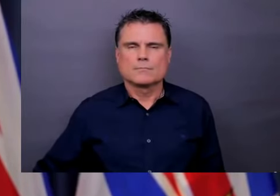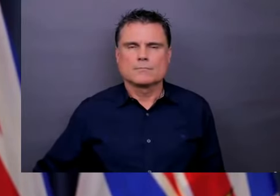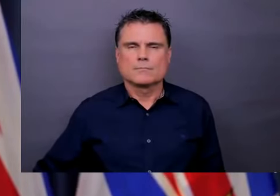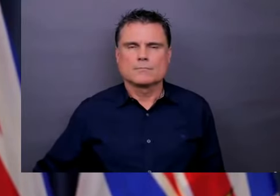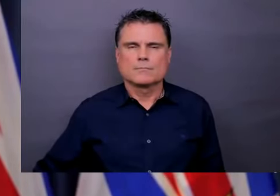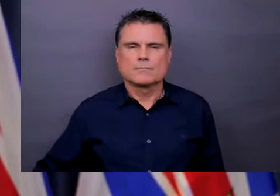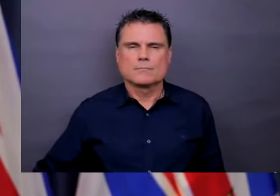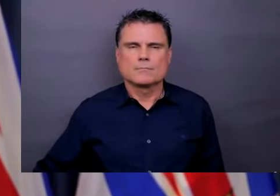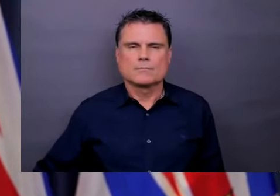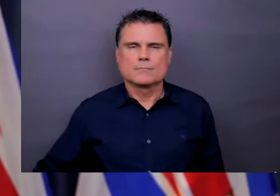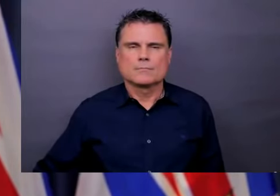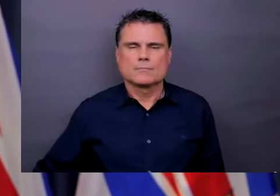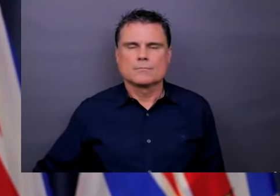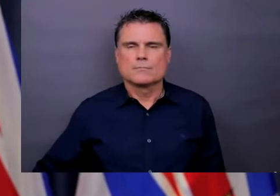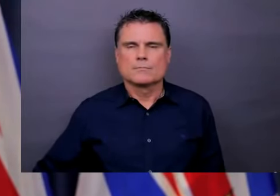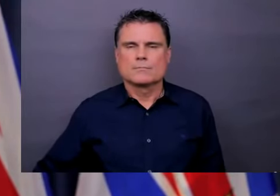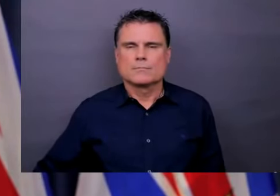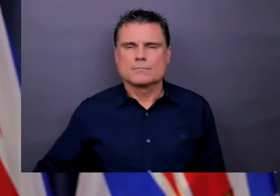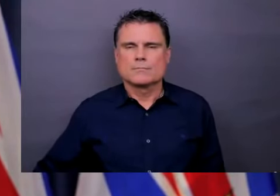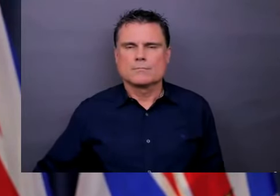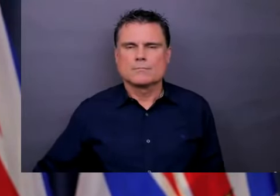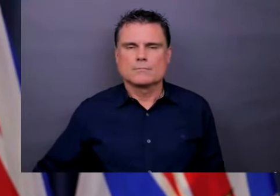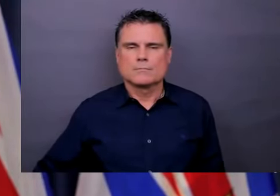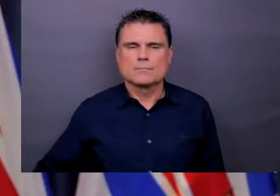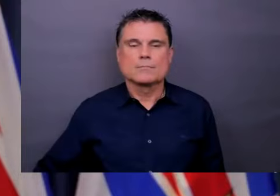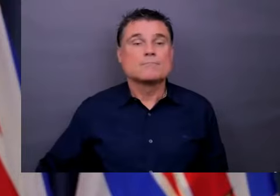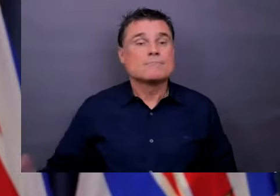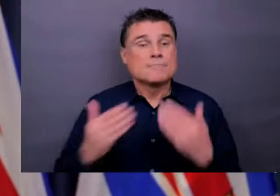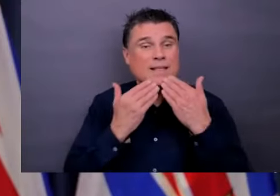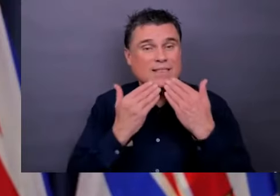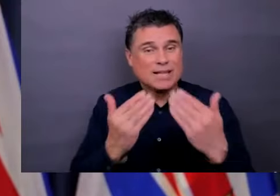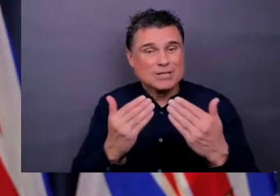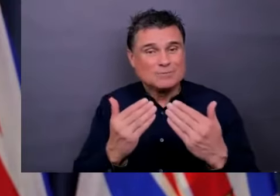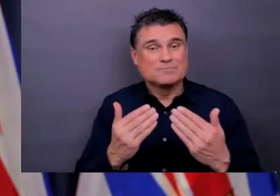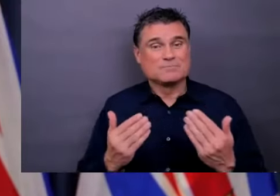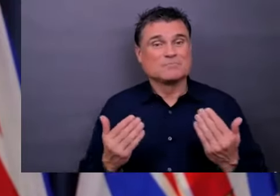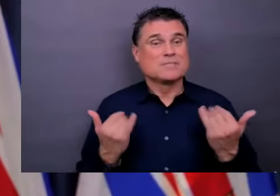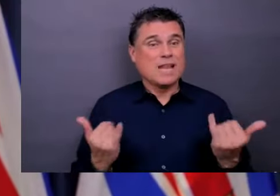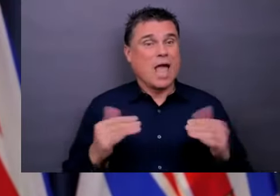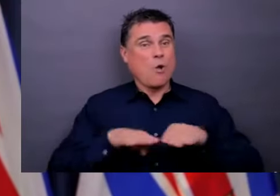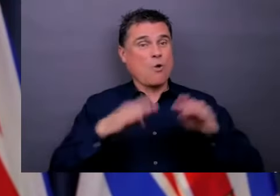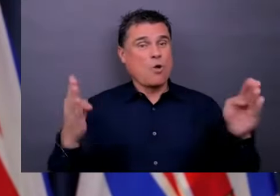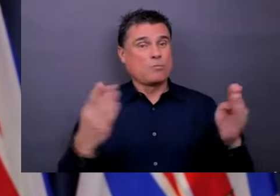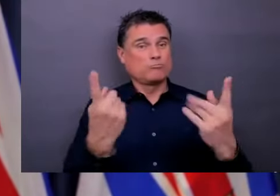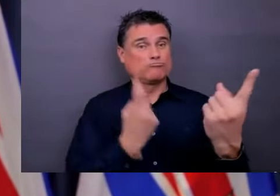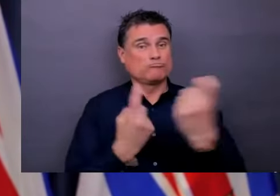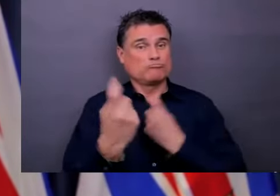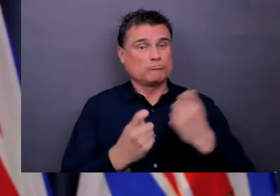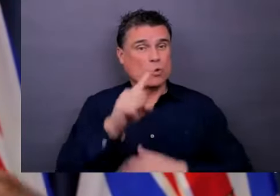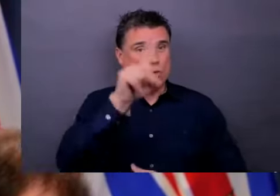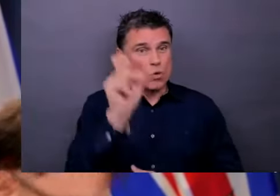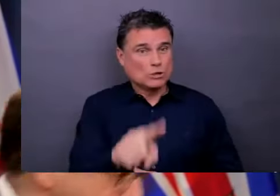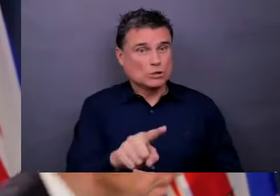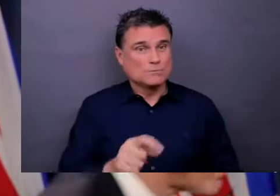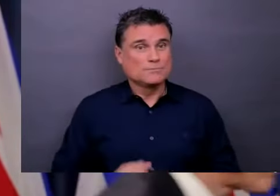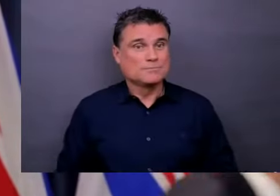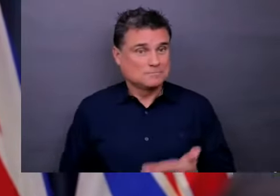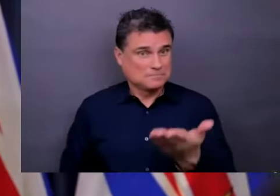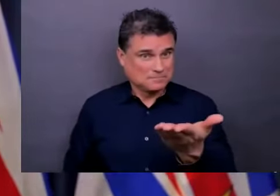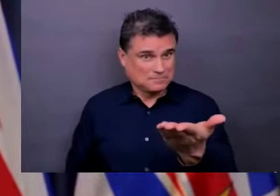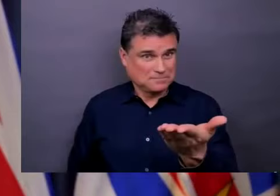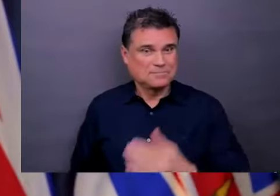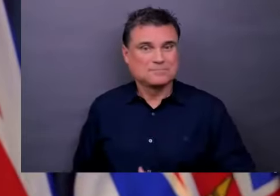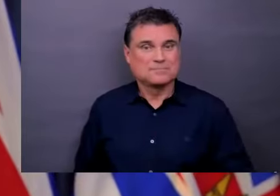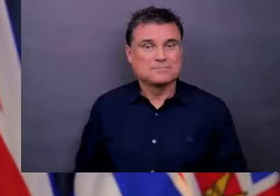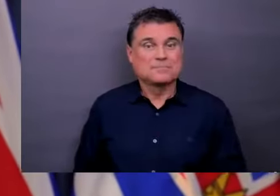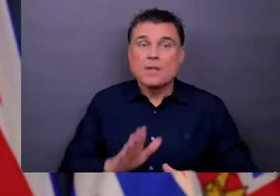74 en soins intensifs. Merci beaucoup. Thank you very much. We're happy to take your questions. Thank you, Minister. As a reminder to everybody on the